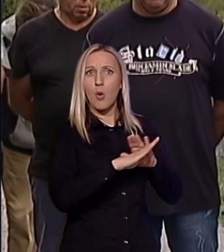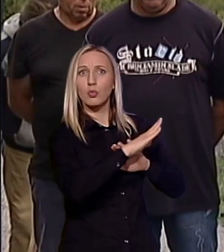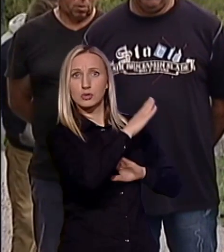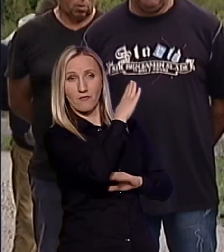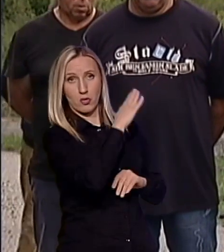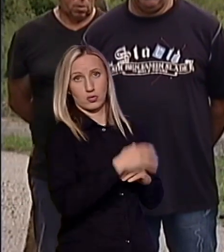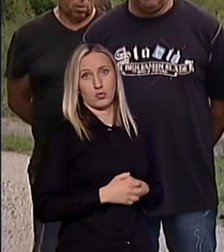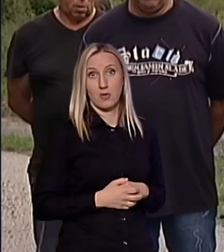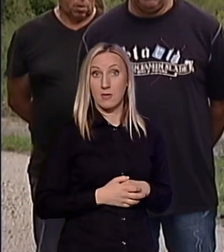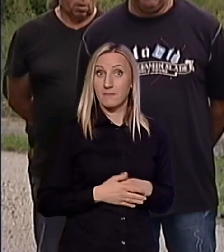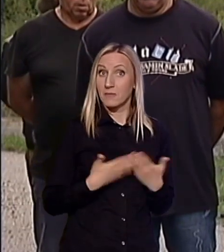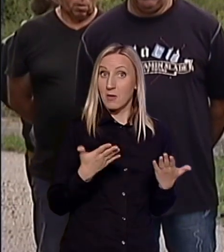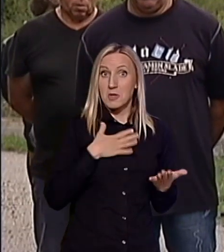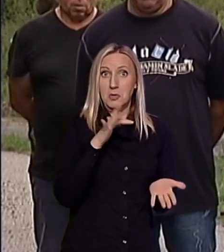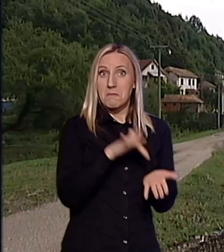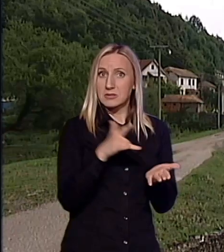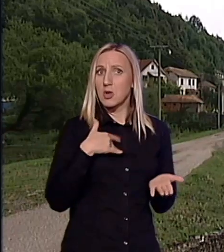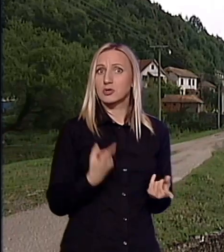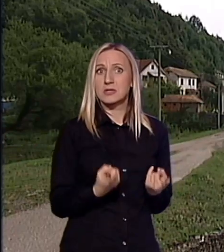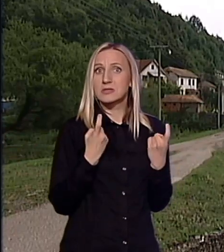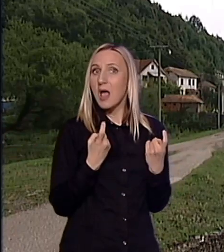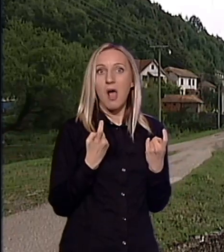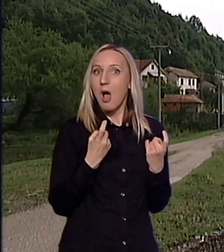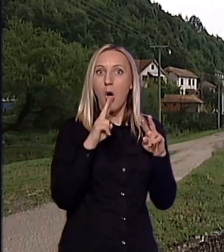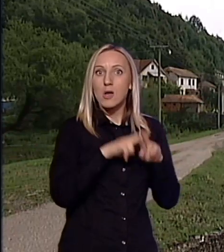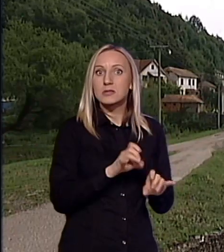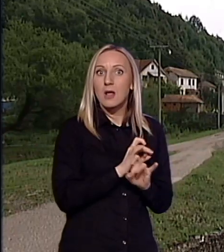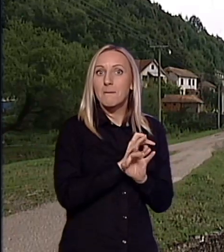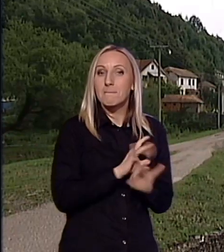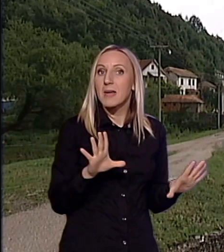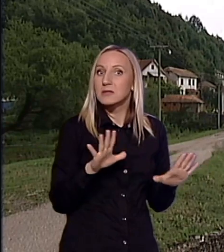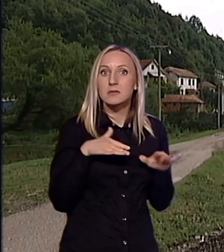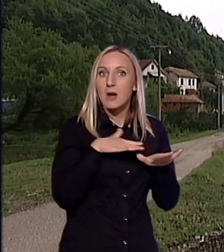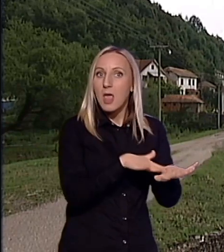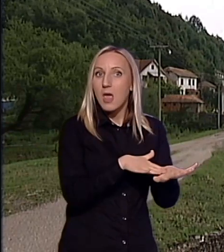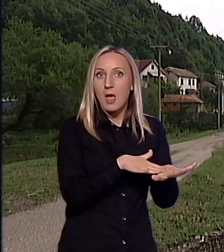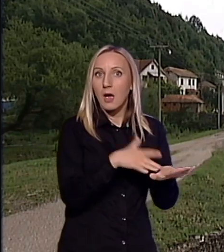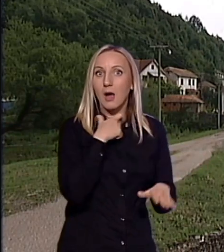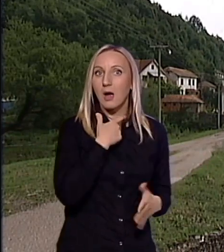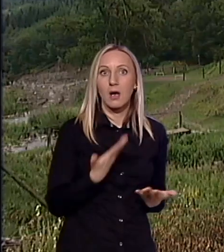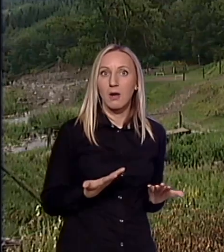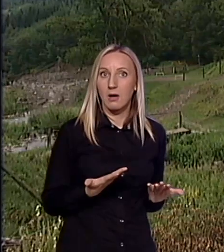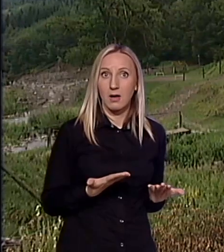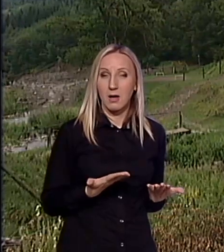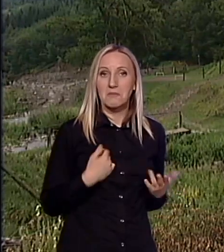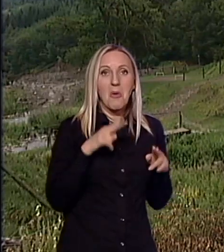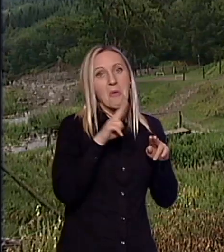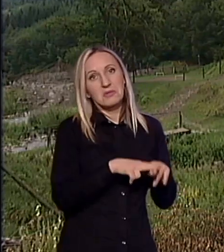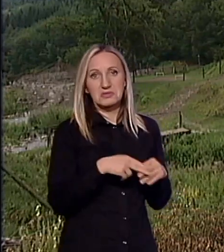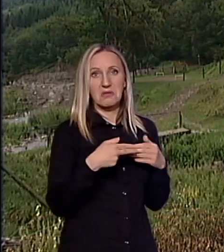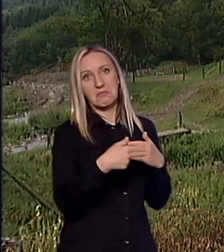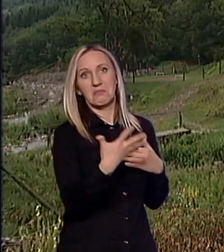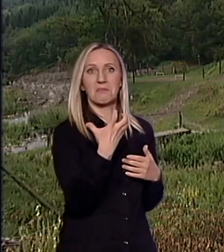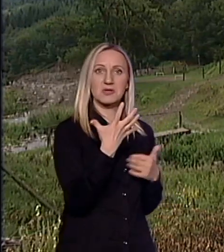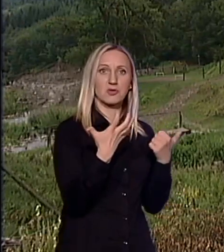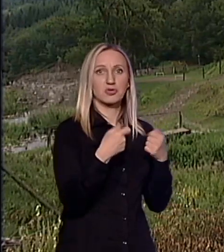ovo bukvalno naše mesto ili selo ostalo bez reke. Znači, ostalo bi nam ukupna dužina nekih